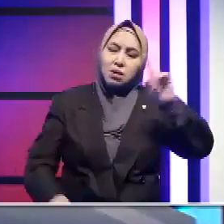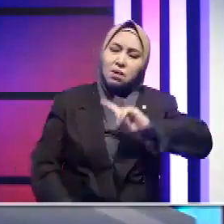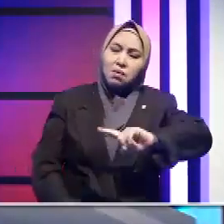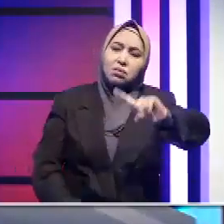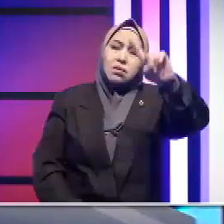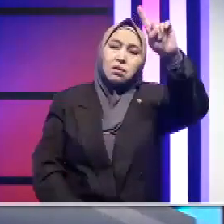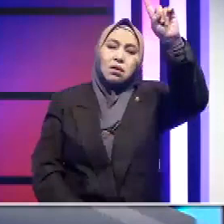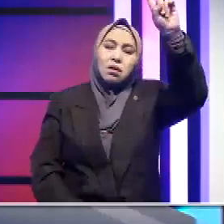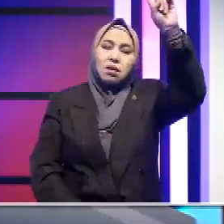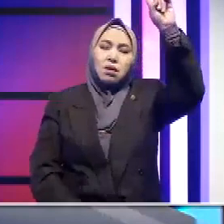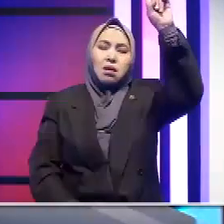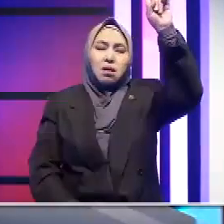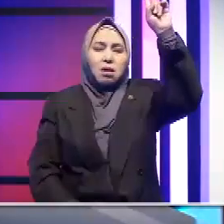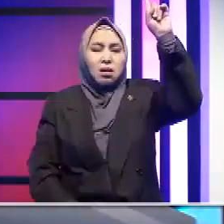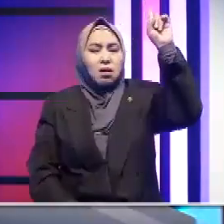Kowloon